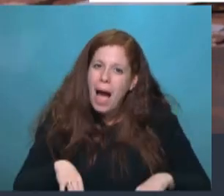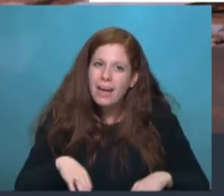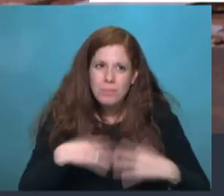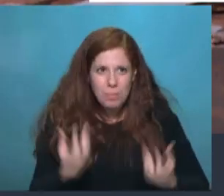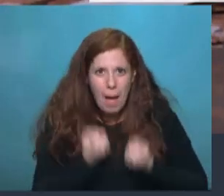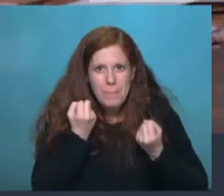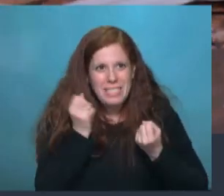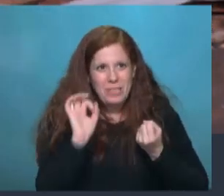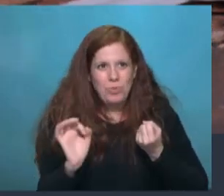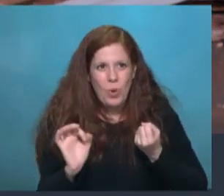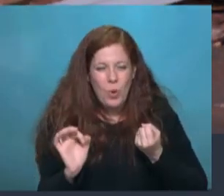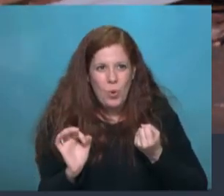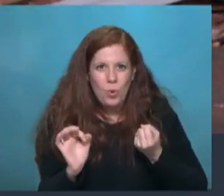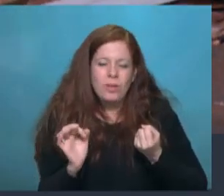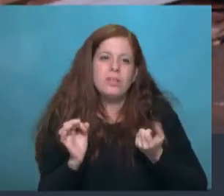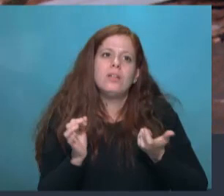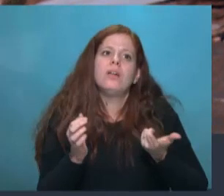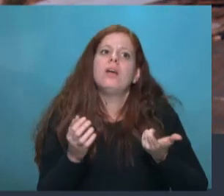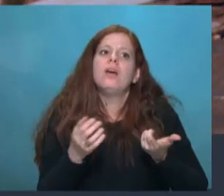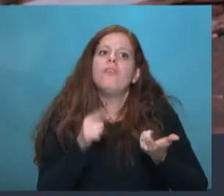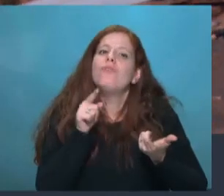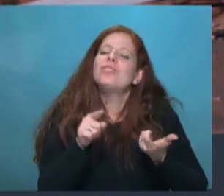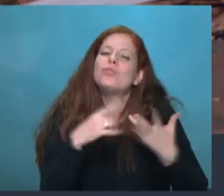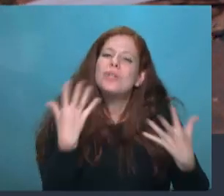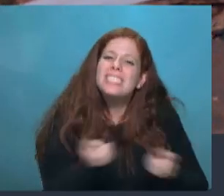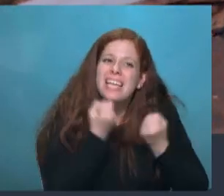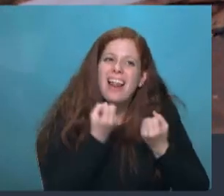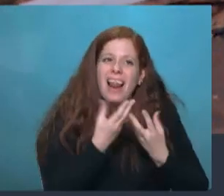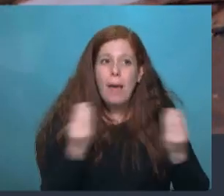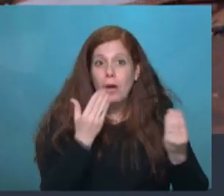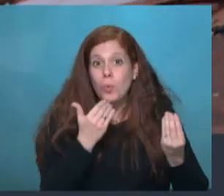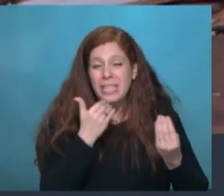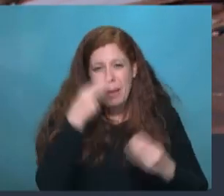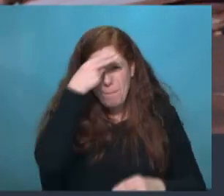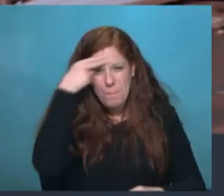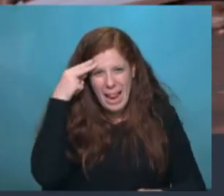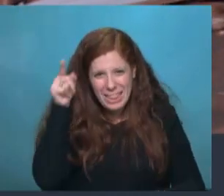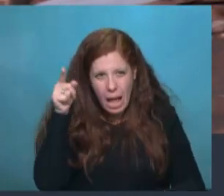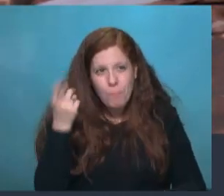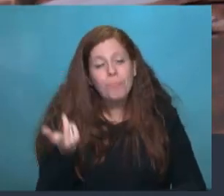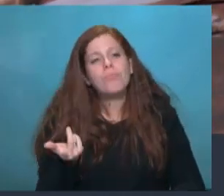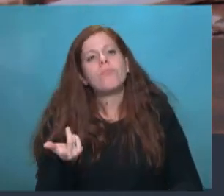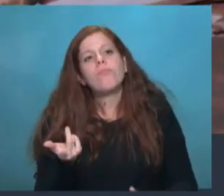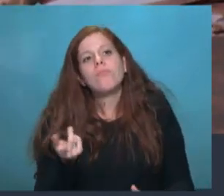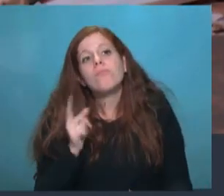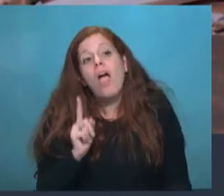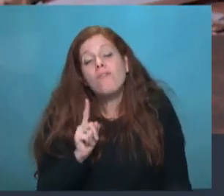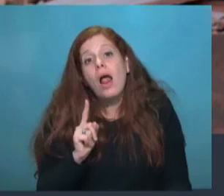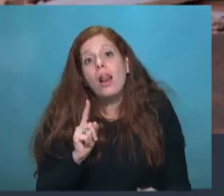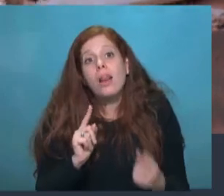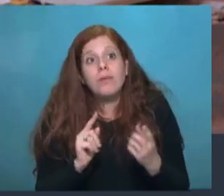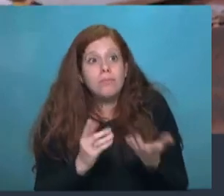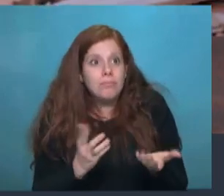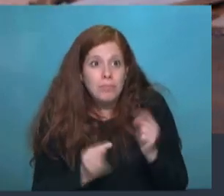appreciating his effort or how he saved the lots of Jews in Lithuania. But